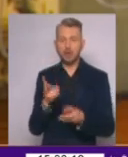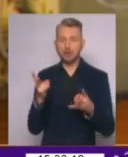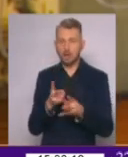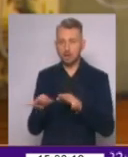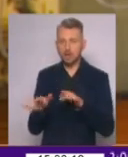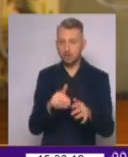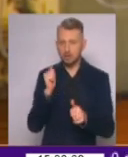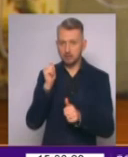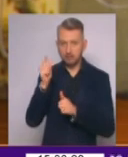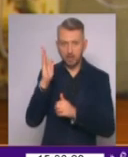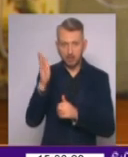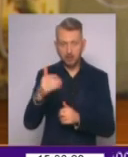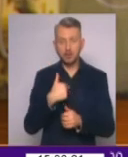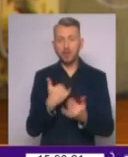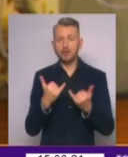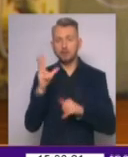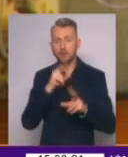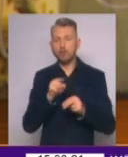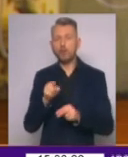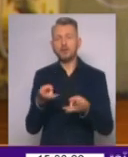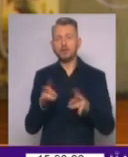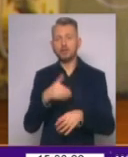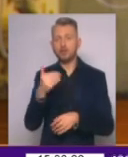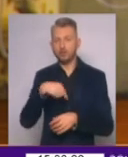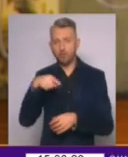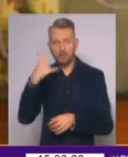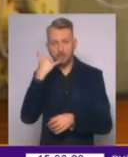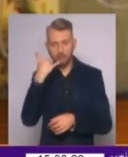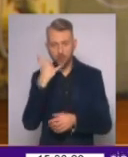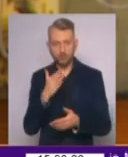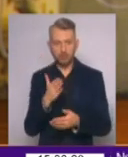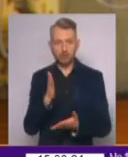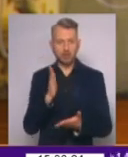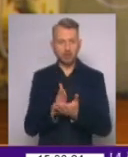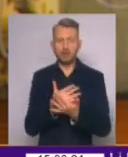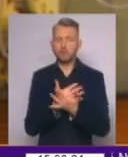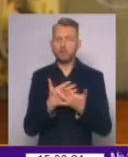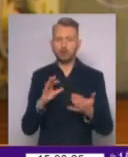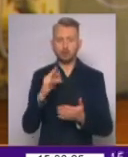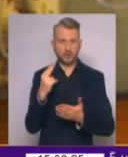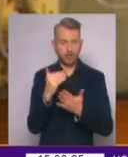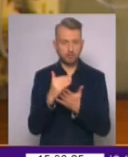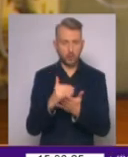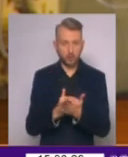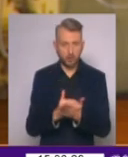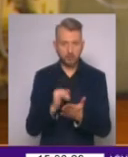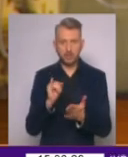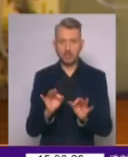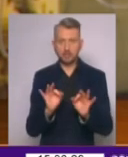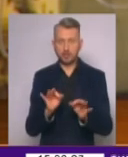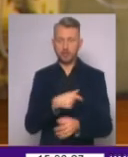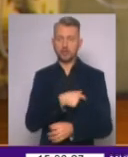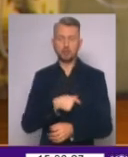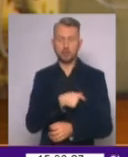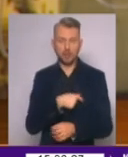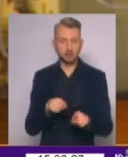наперед. Зараз я дуже сподіваюся, що ви залишили ваш номер телефону, тому що, звичайно, є дуже безліч соціальних програм. І, звичайно, депутати так